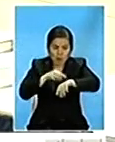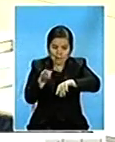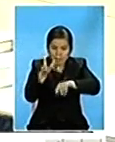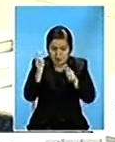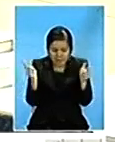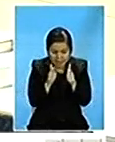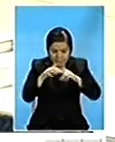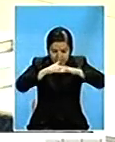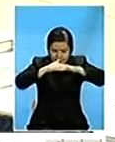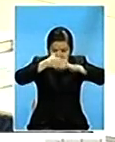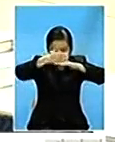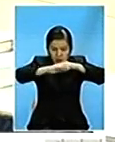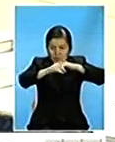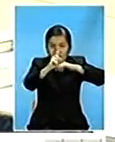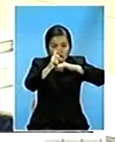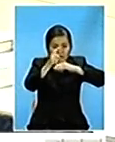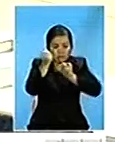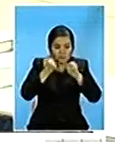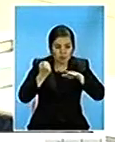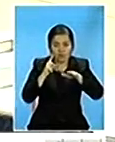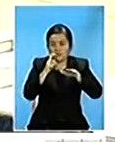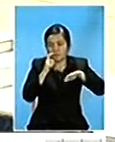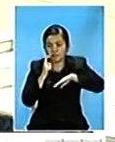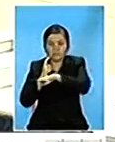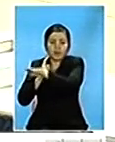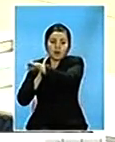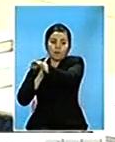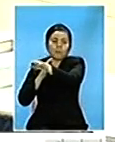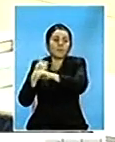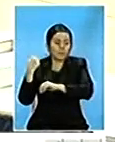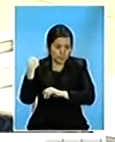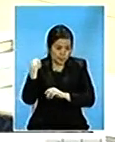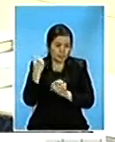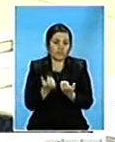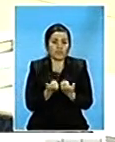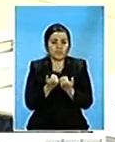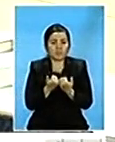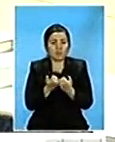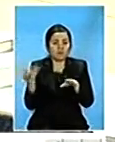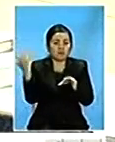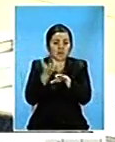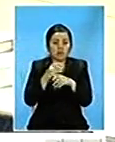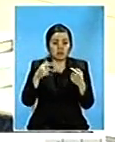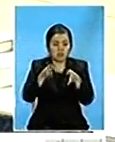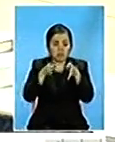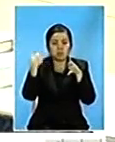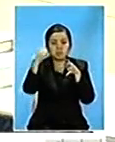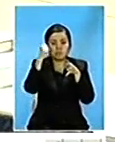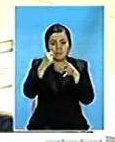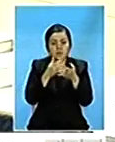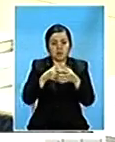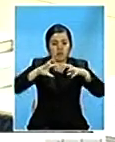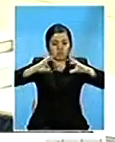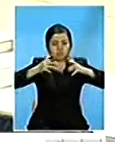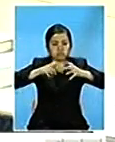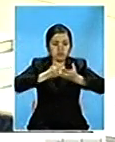าถนนไม่ดีเมื่อไม่ทำให้คนก็ไปวิ่งไม่ได้นะครับก็มีแต่รถบรรทุกไปรถถ่ายไป